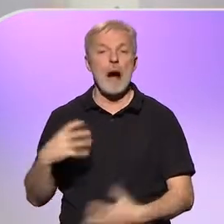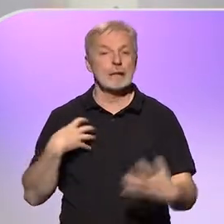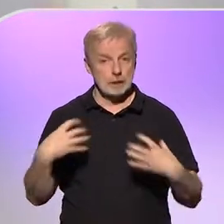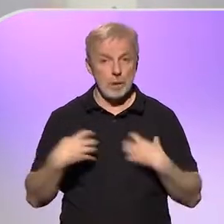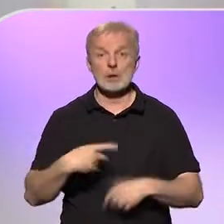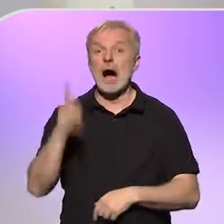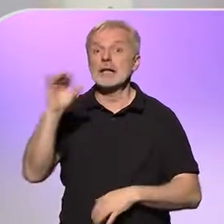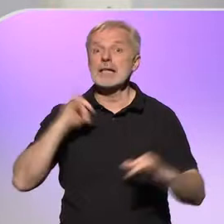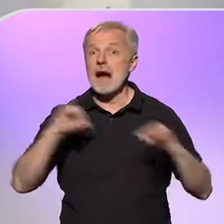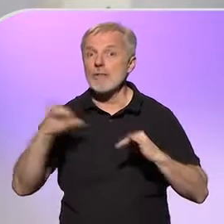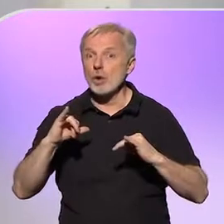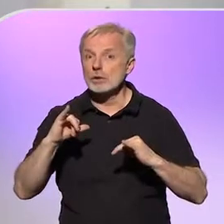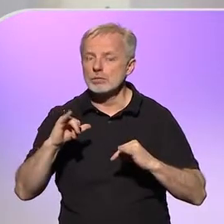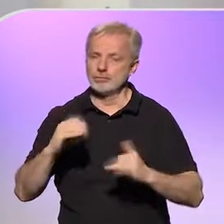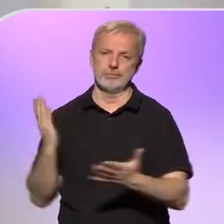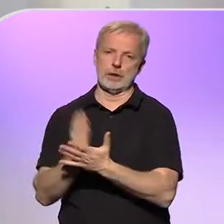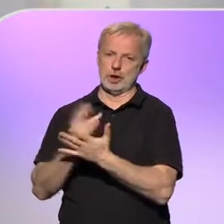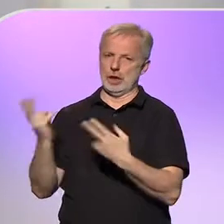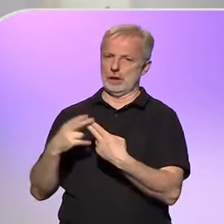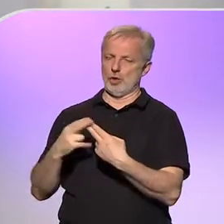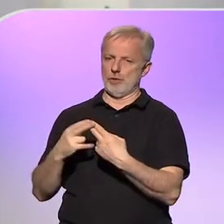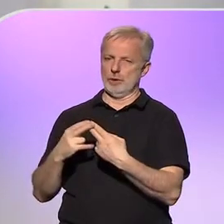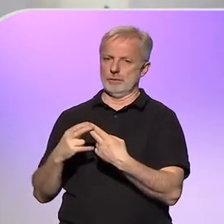už je to rizikový sport. Pokud je to,